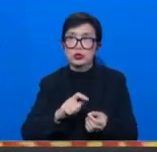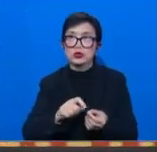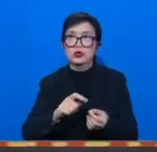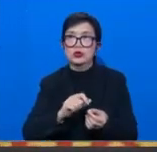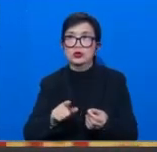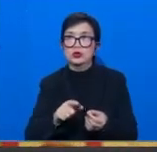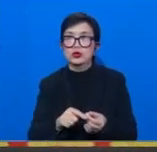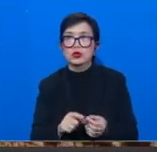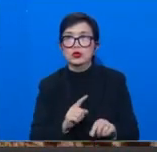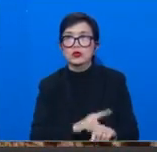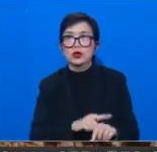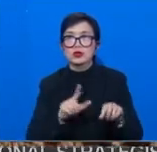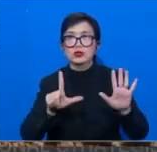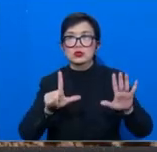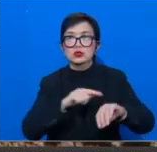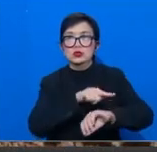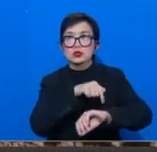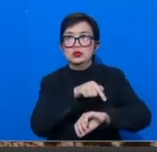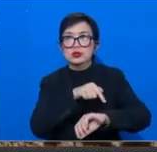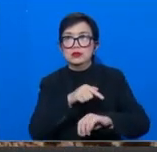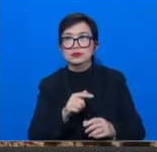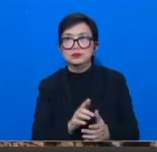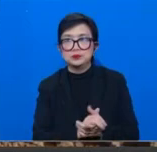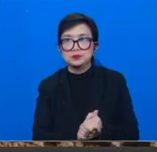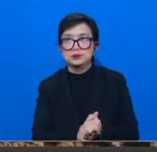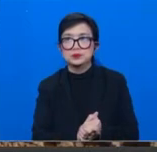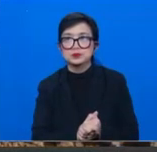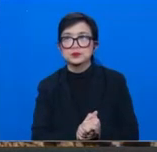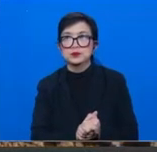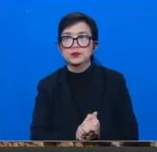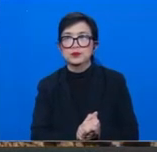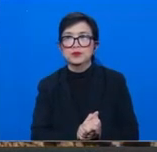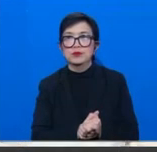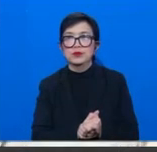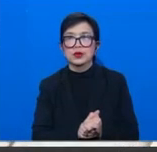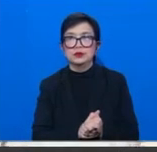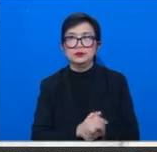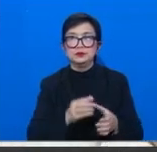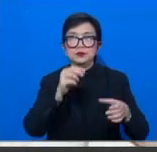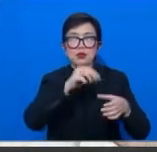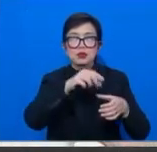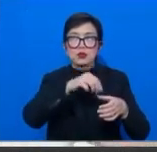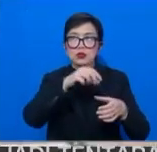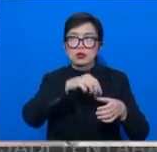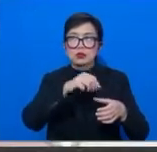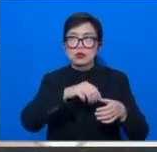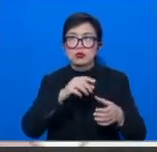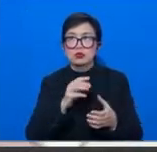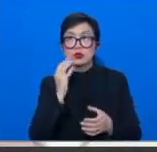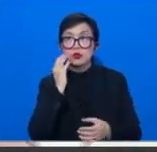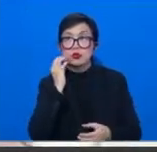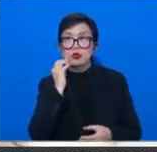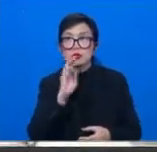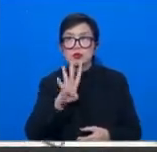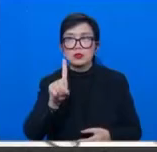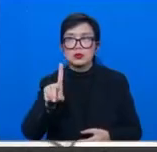koin butuh waktu hingga 7 jam. Ya, dari menabung, pria berusia 41 tahun ini sempat beberapa kali